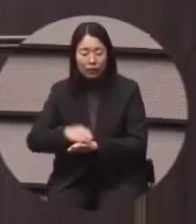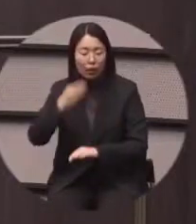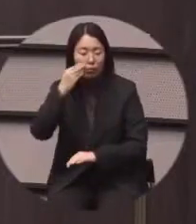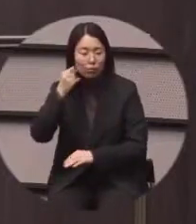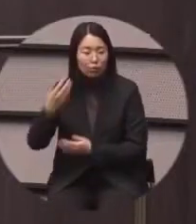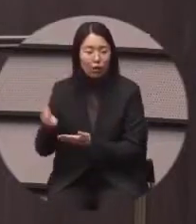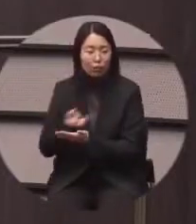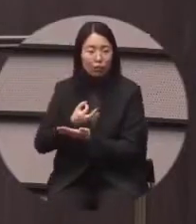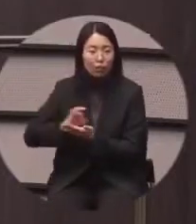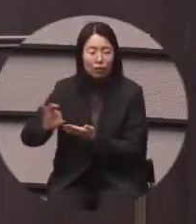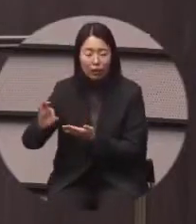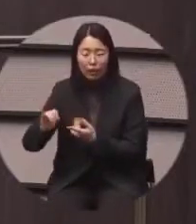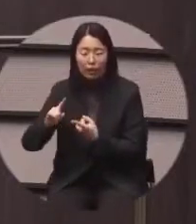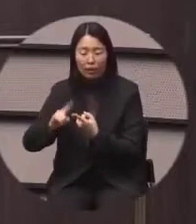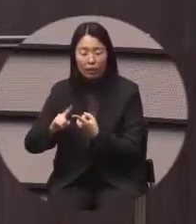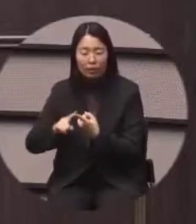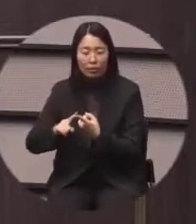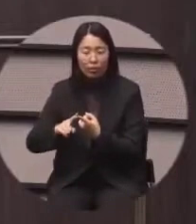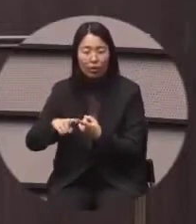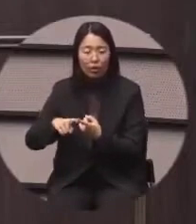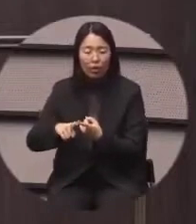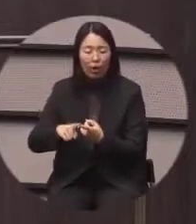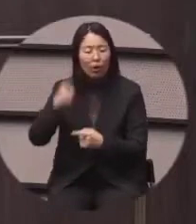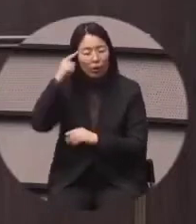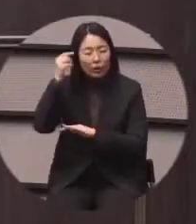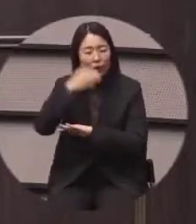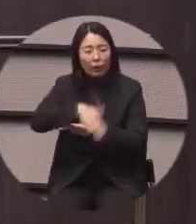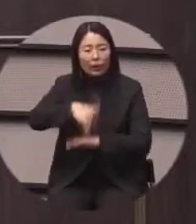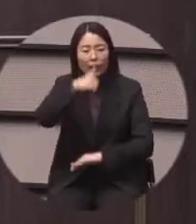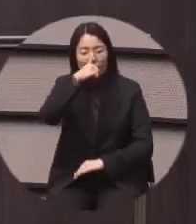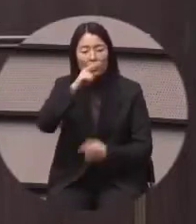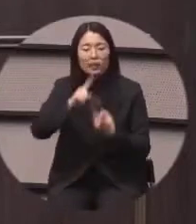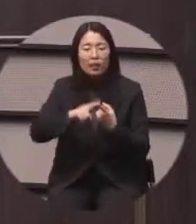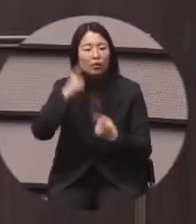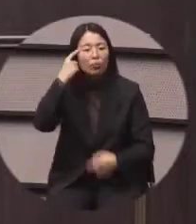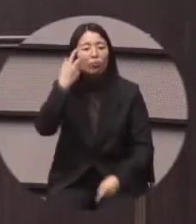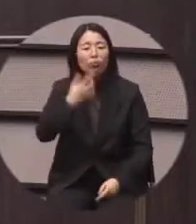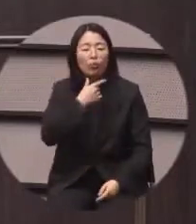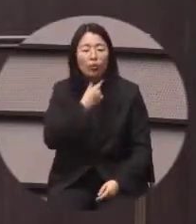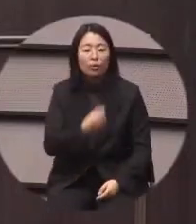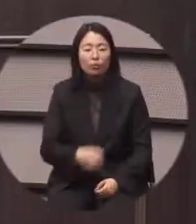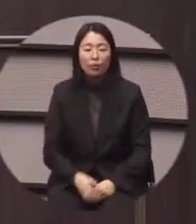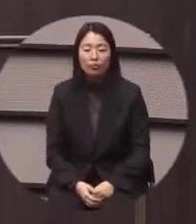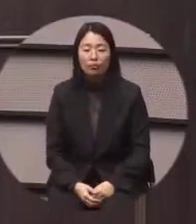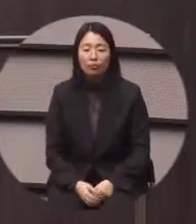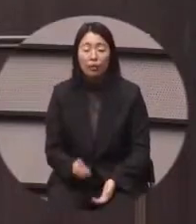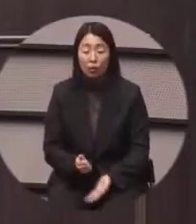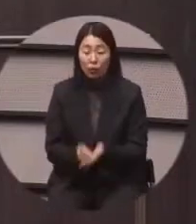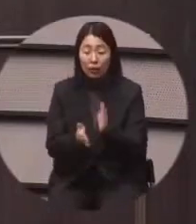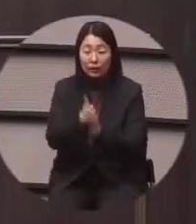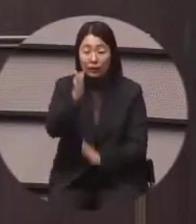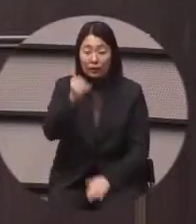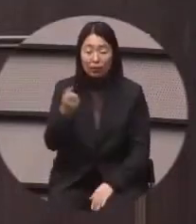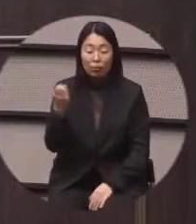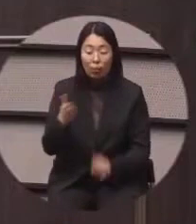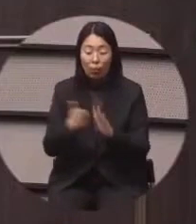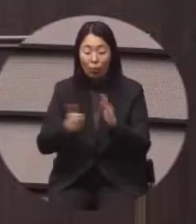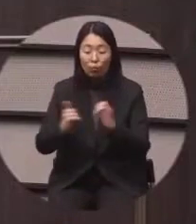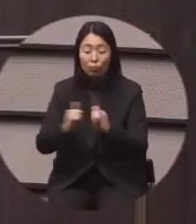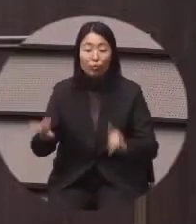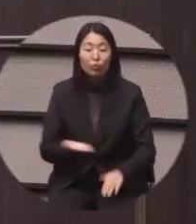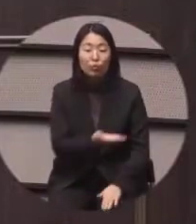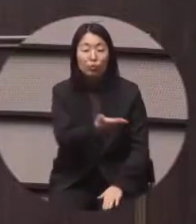계획을 세우실 의향이 있으신지 시장님의 답을 구합니다. 존경하는 시장님, 그리고 공직자